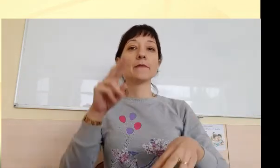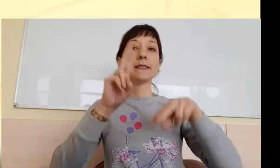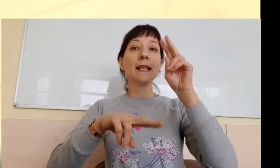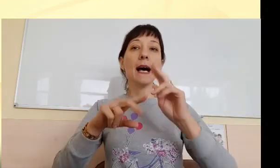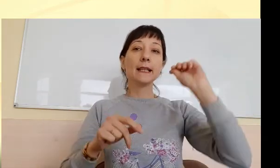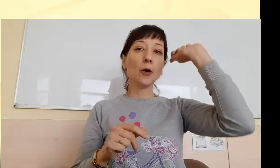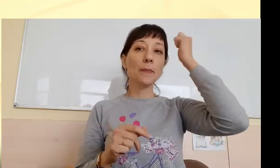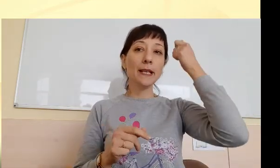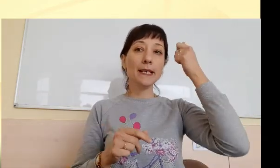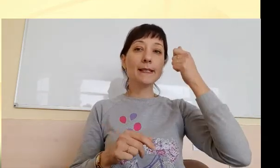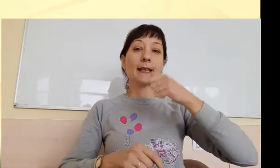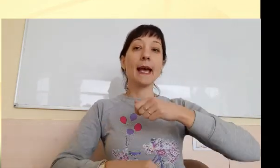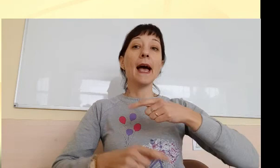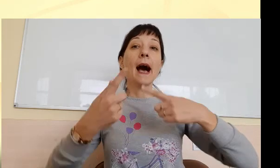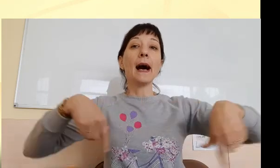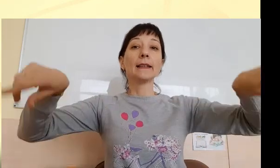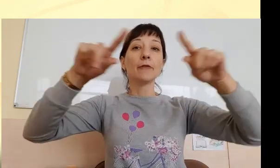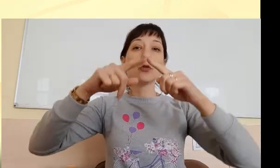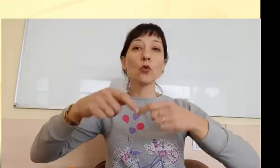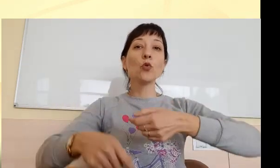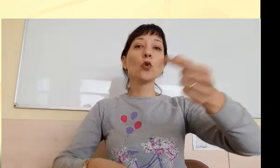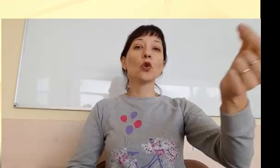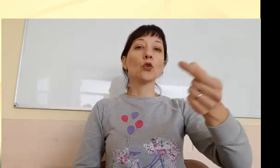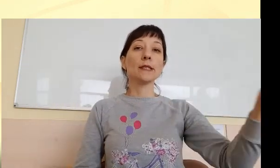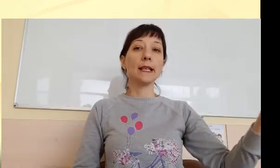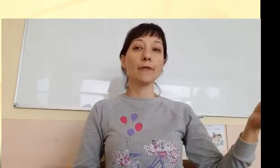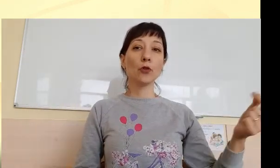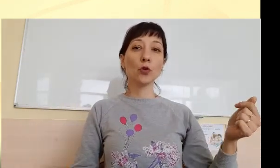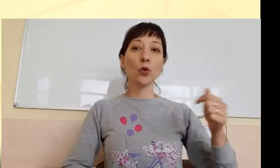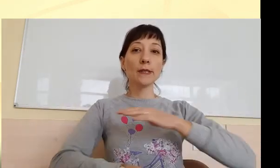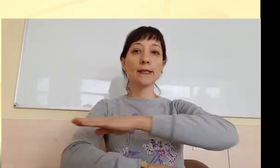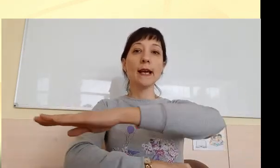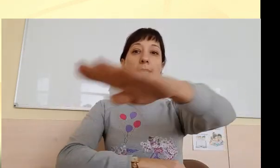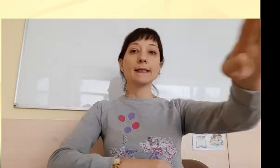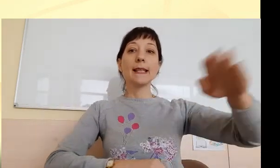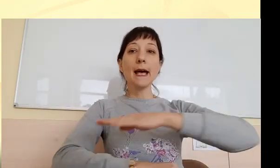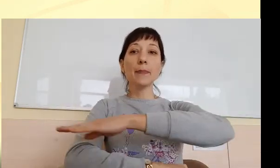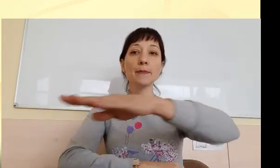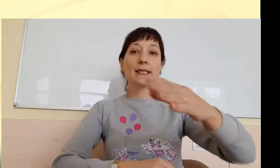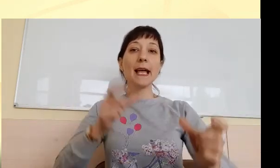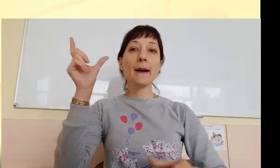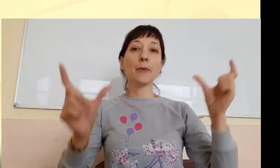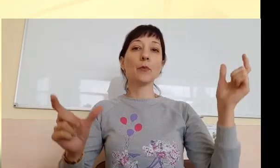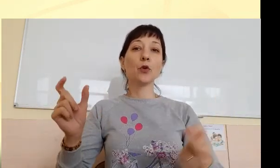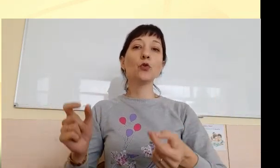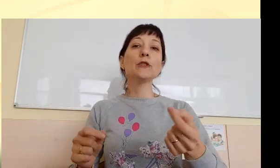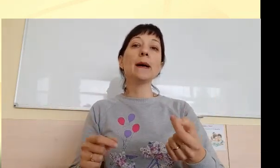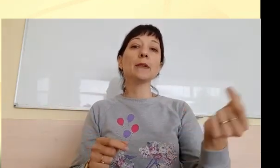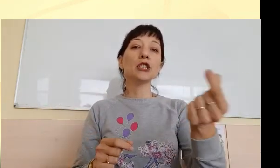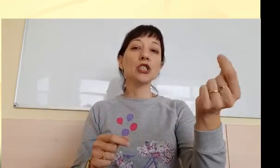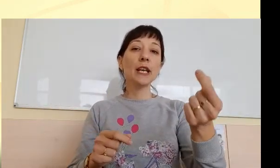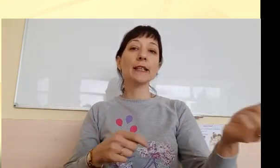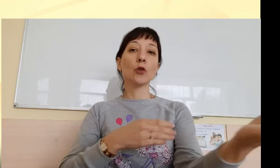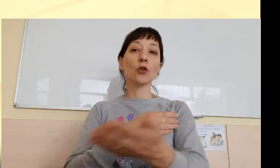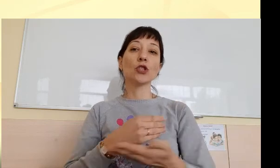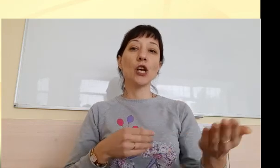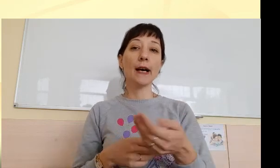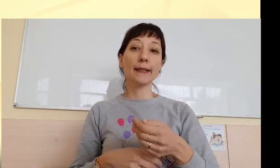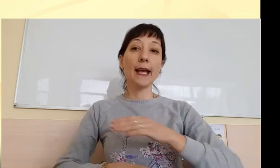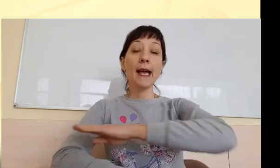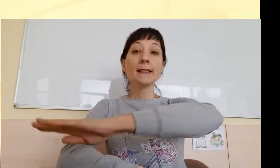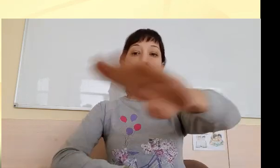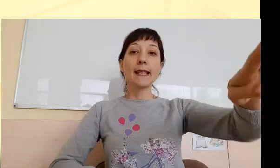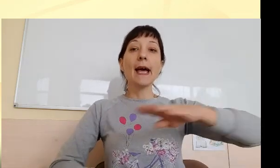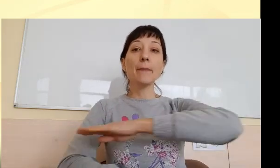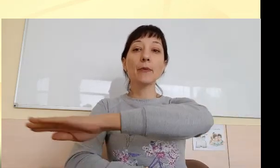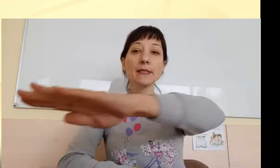Степом-степом стали обелізки, а навкруг розлив колось. Степом-степом людям жито